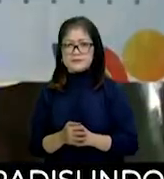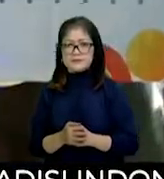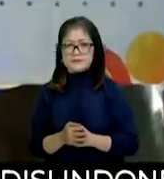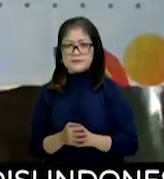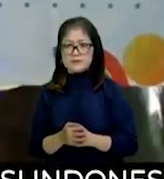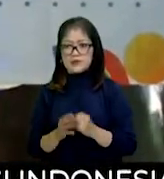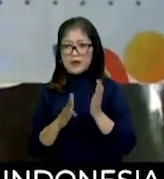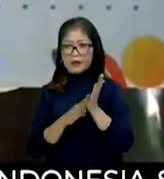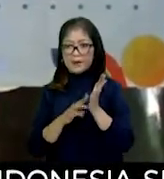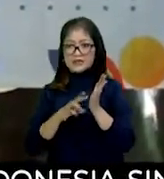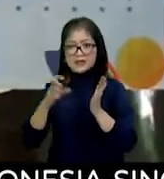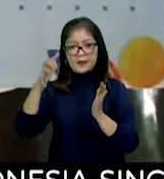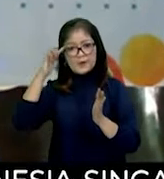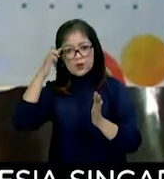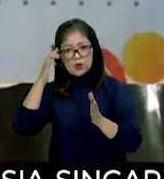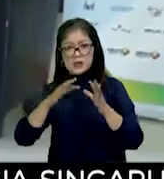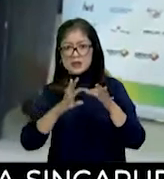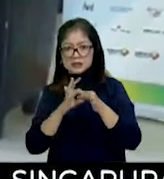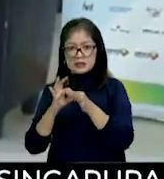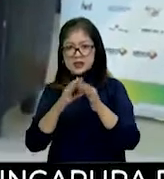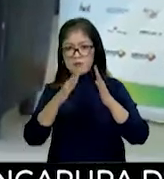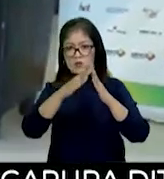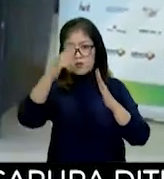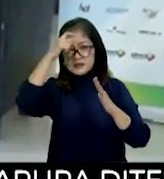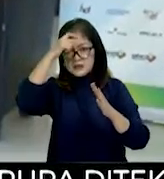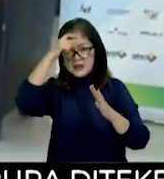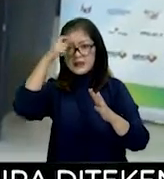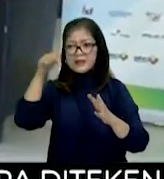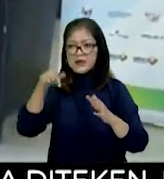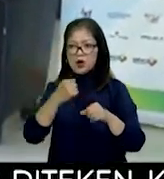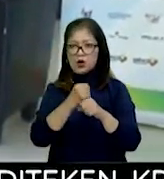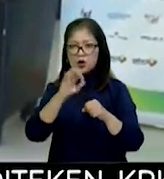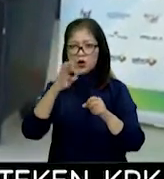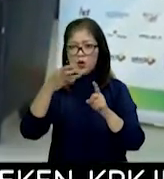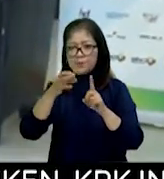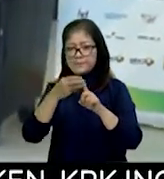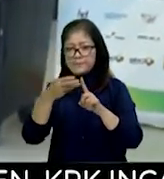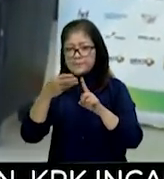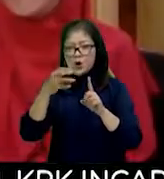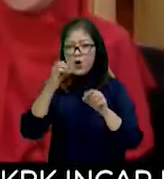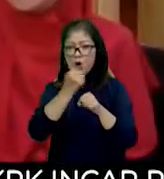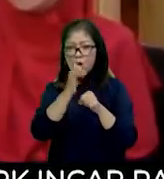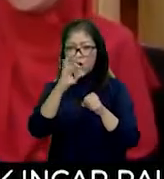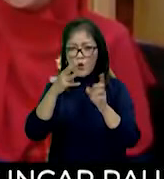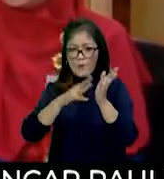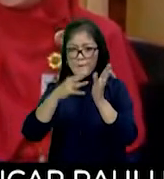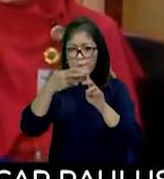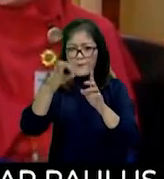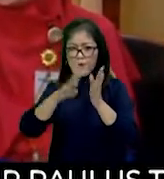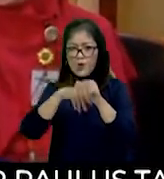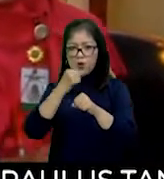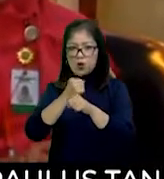MNC Peduli bekerja sama dengan Rumah Sakit PKU Muhammadiyah Gombong menggelar operasi katarak dan hernia gratis bagi warga